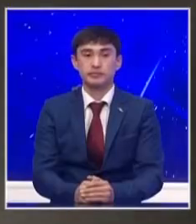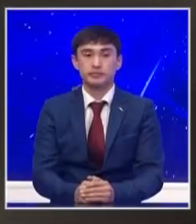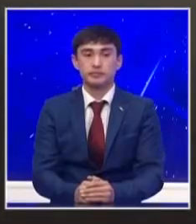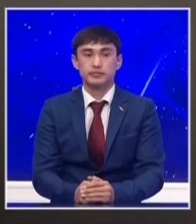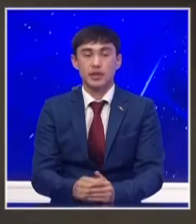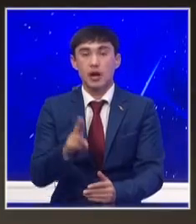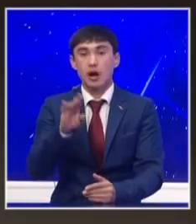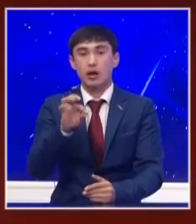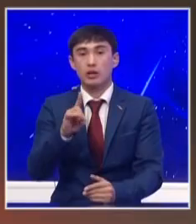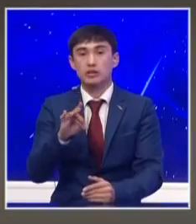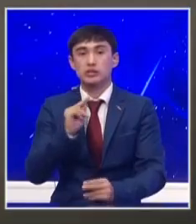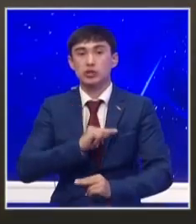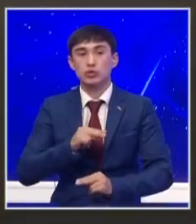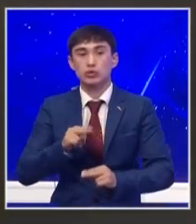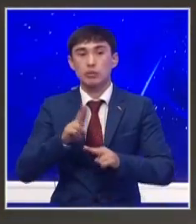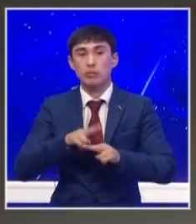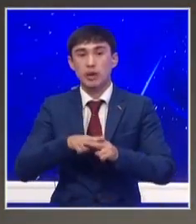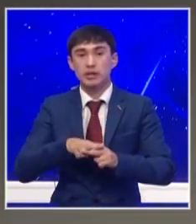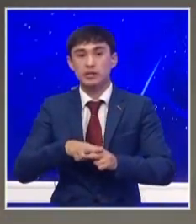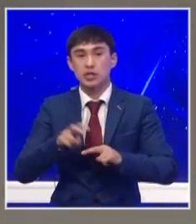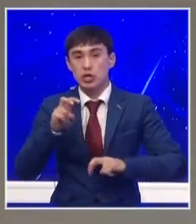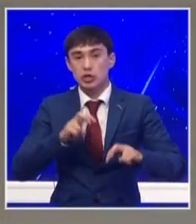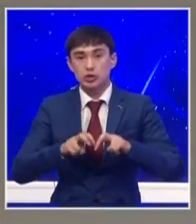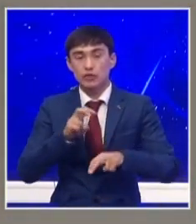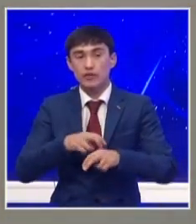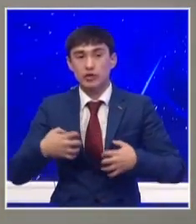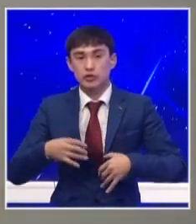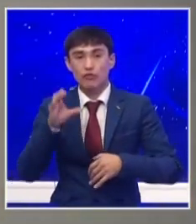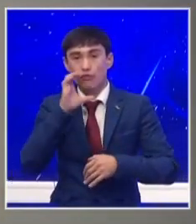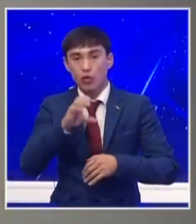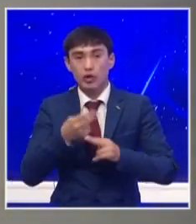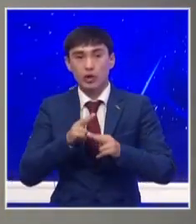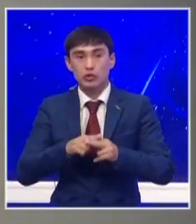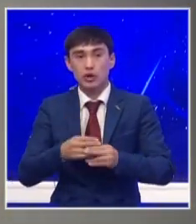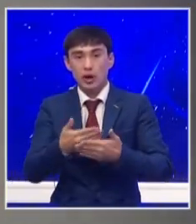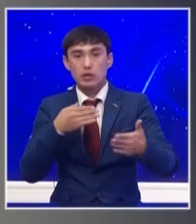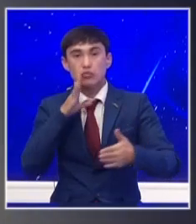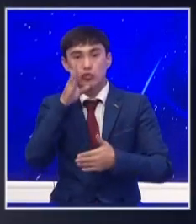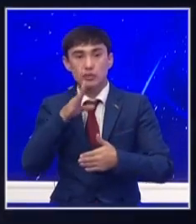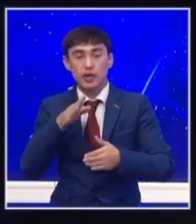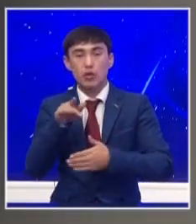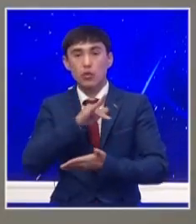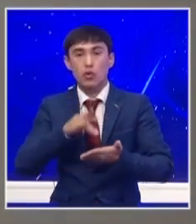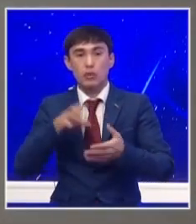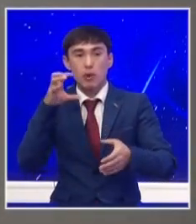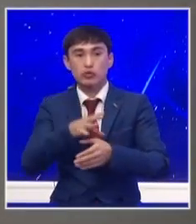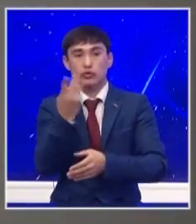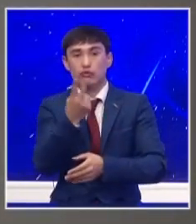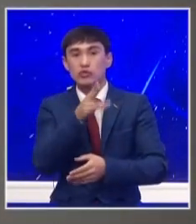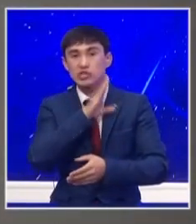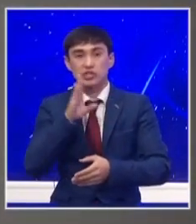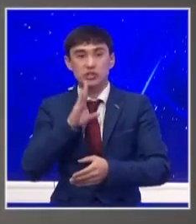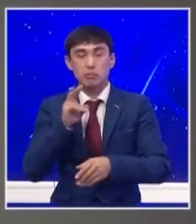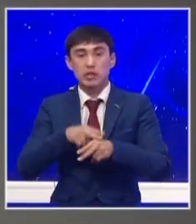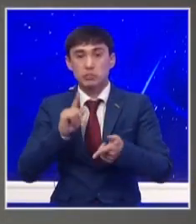в Каркаралинске сотрудники правоохранительных органов и ветеринары ищут волка который ранним утром на окраине города покусал двух женщин в